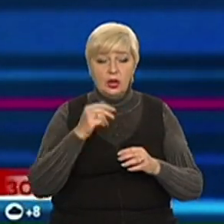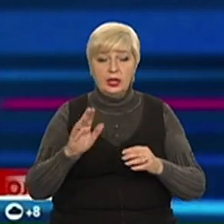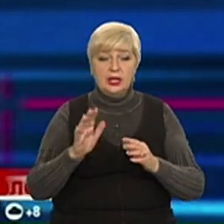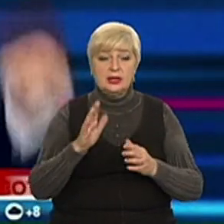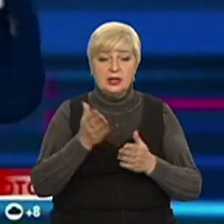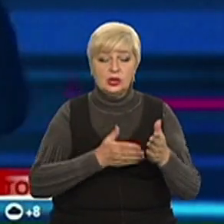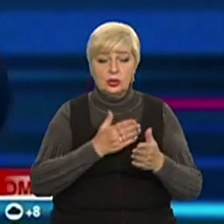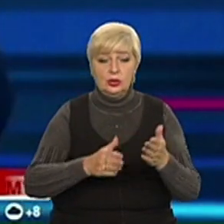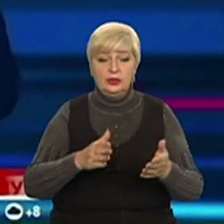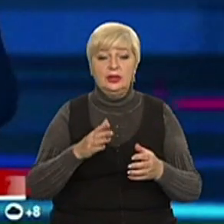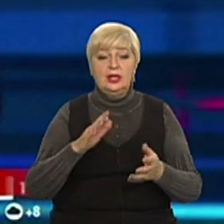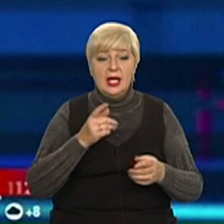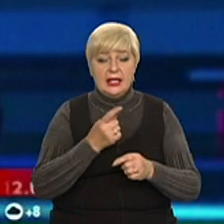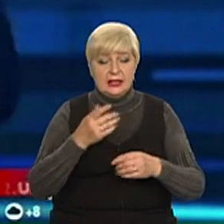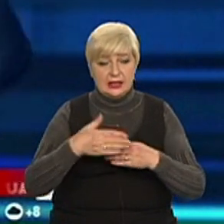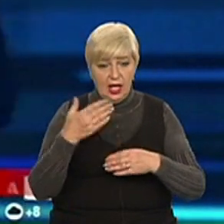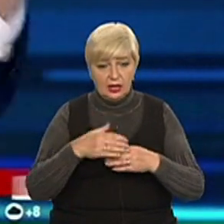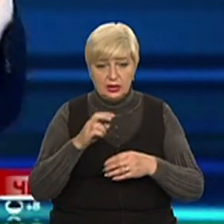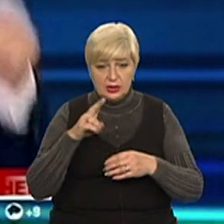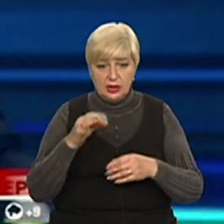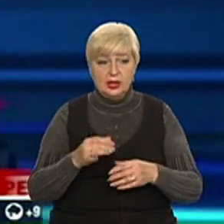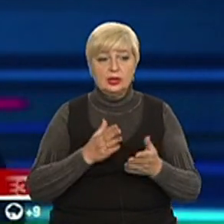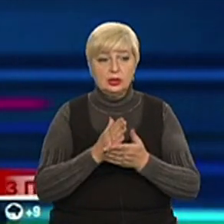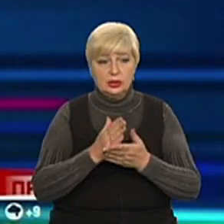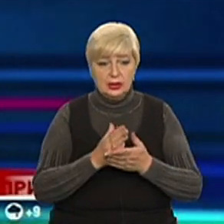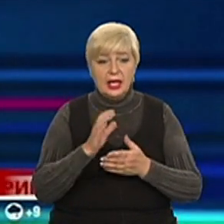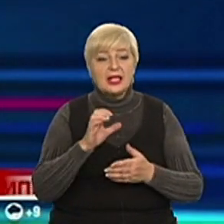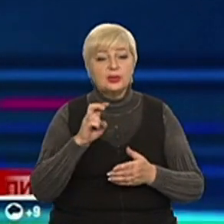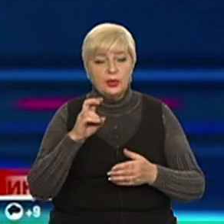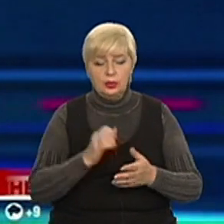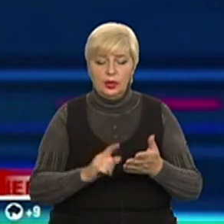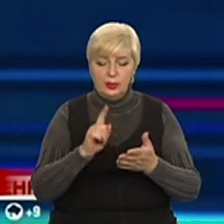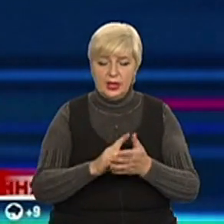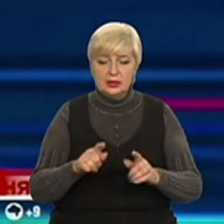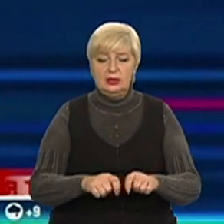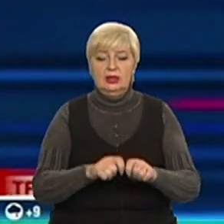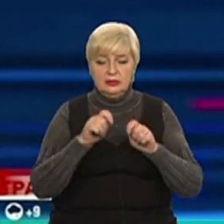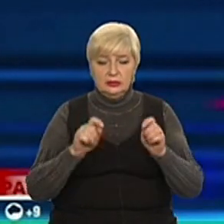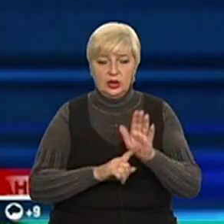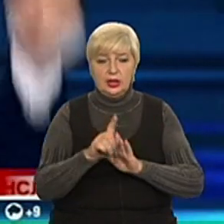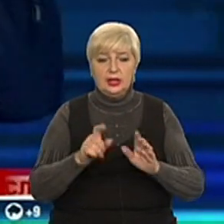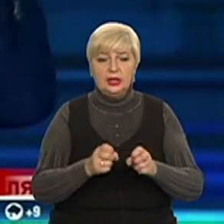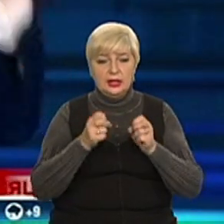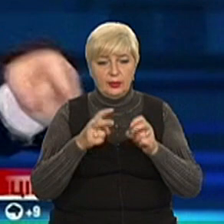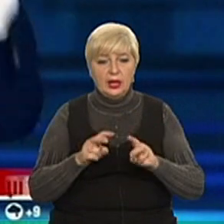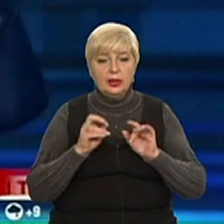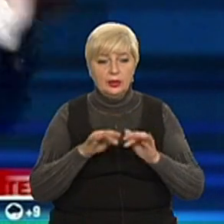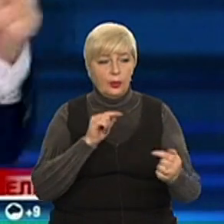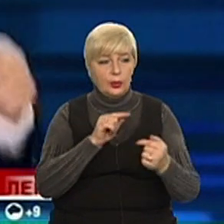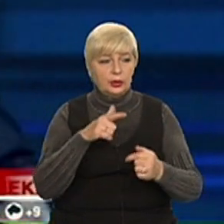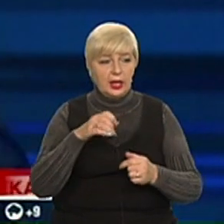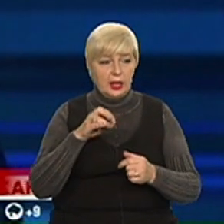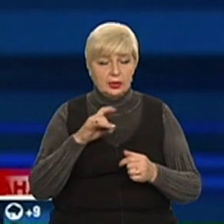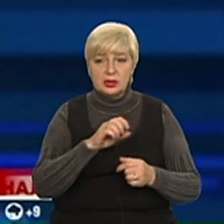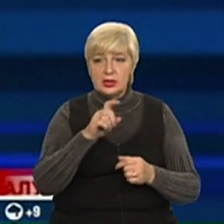торгують з окупантами. І Служба безпеки України зобов'язана порушити кримінальну справу проти Геруса за